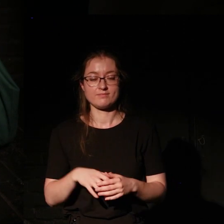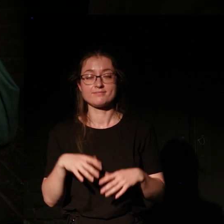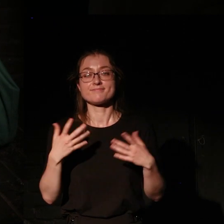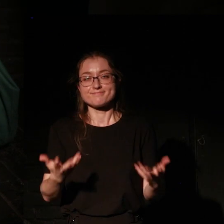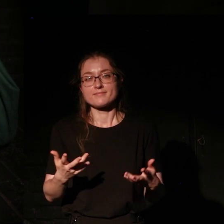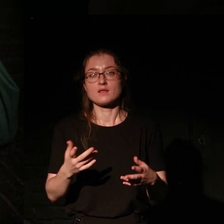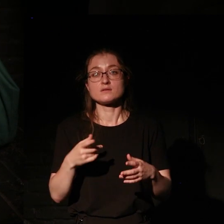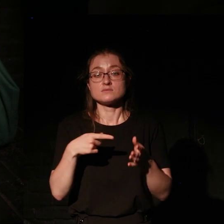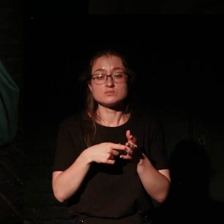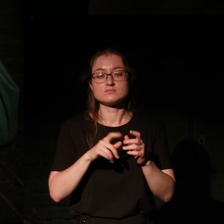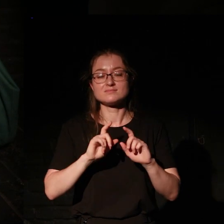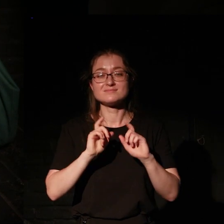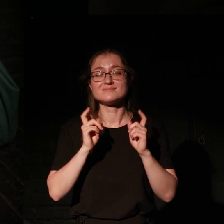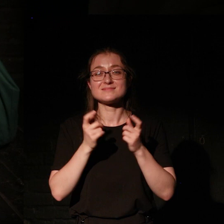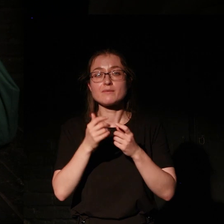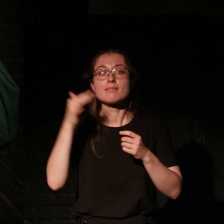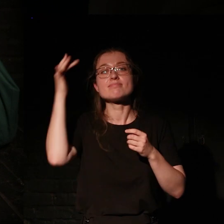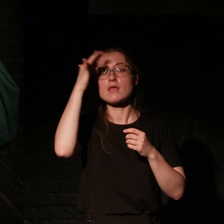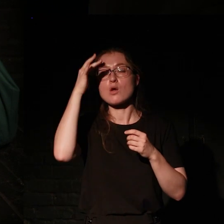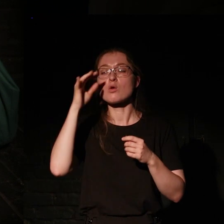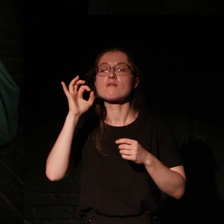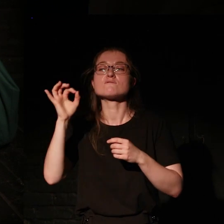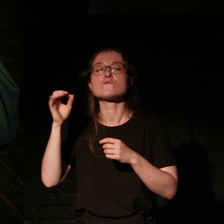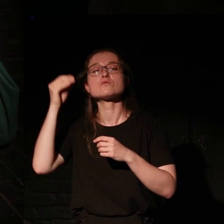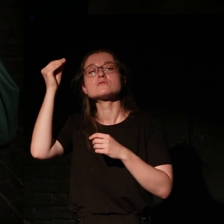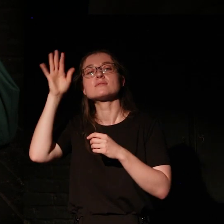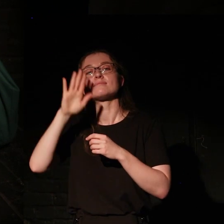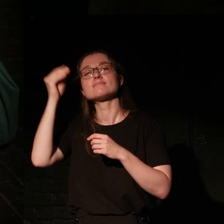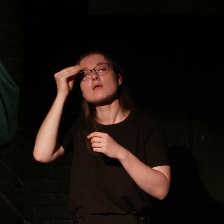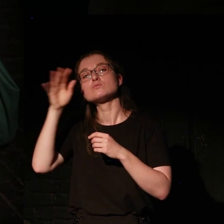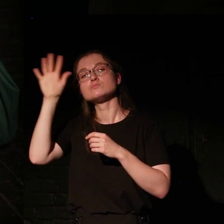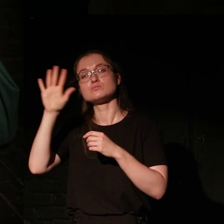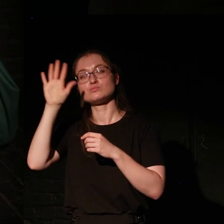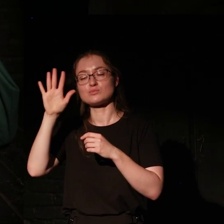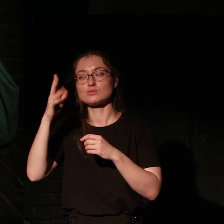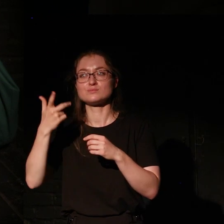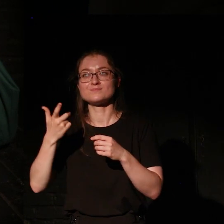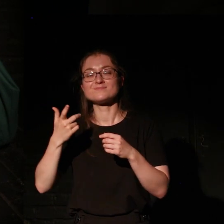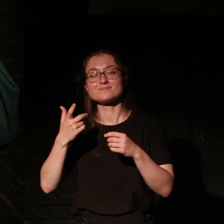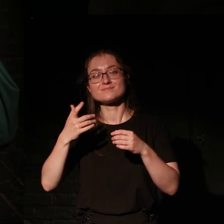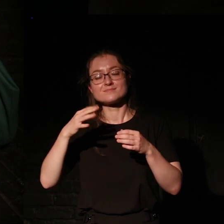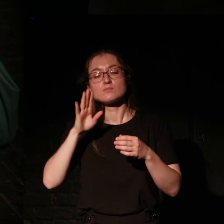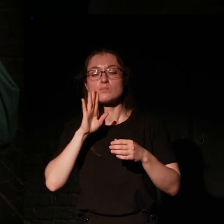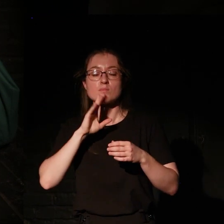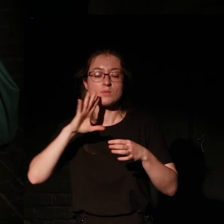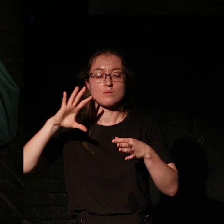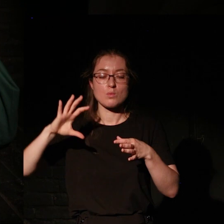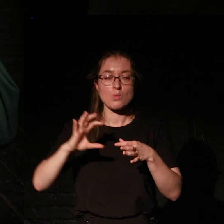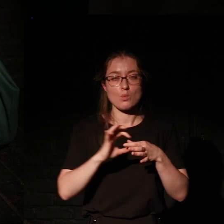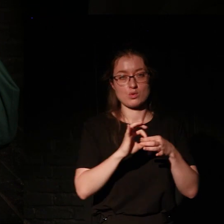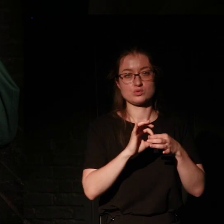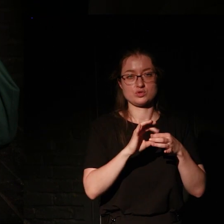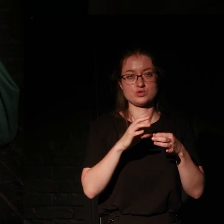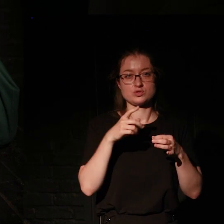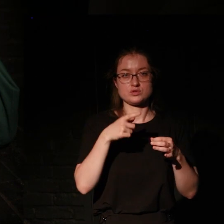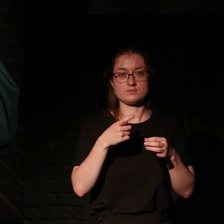jaki sposób też tę preegzystencję Chrystusa łączyć z działaniem zbawczym Boga. I ten Chrystus jeszcze